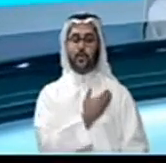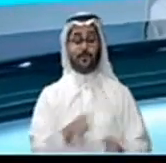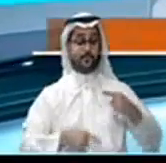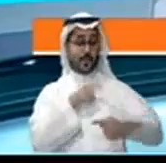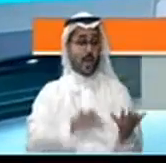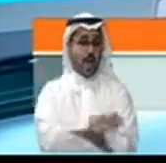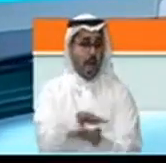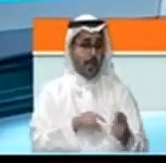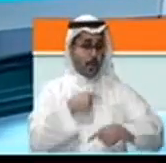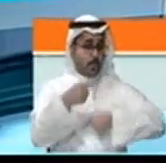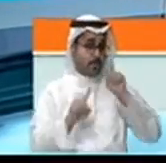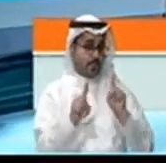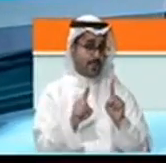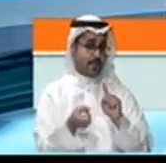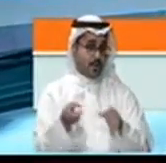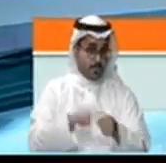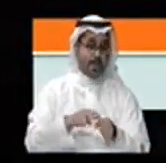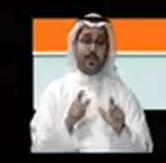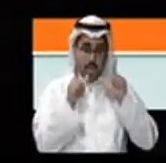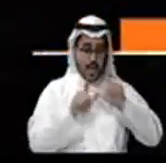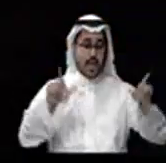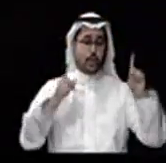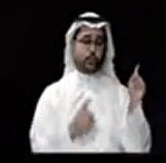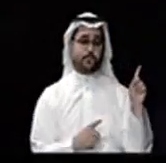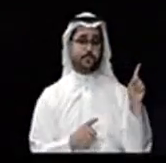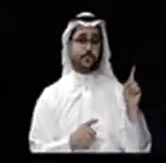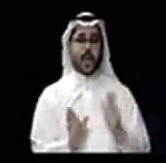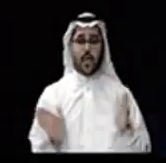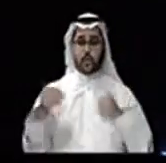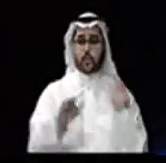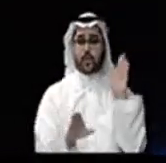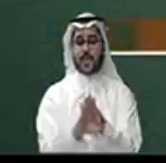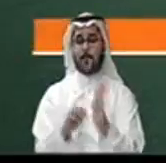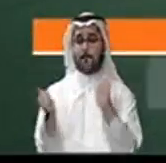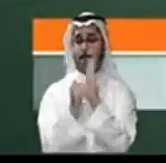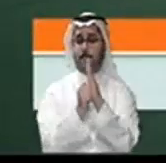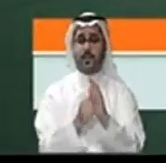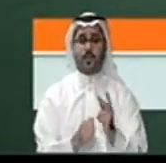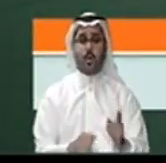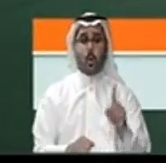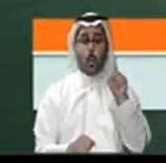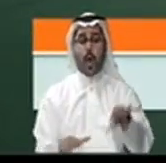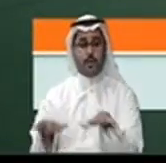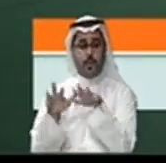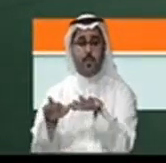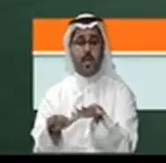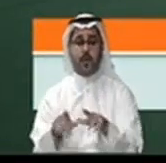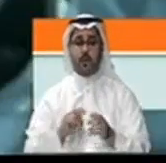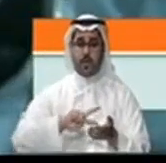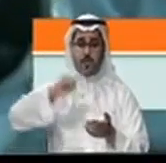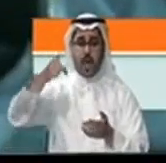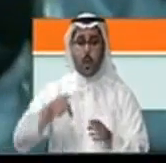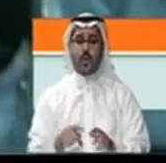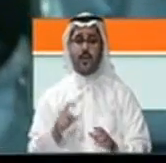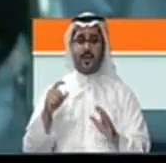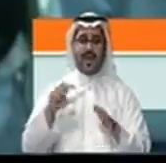النشرة مستمرة وفيها بعد الفاصل. الصندوق العقاري يودع 1 مليار ريال في حسابات